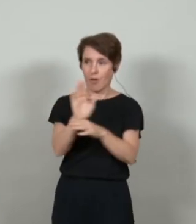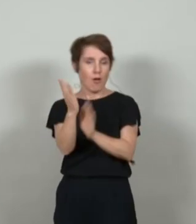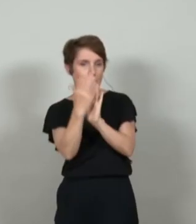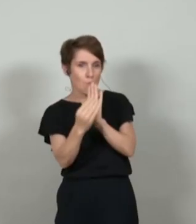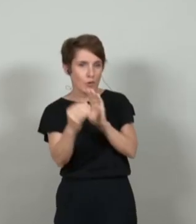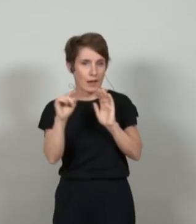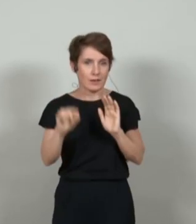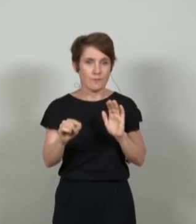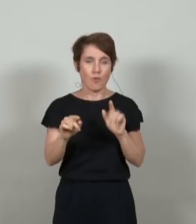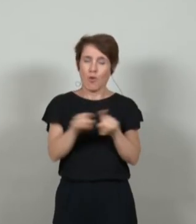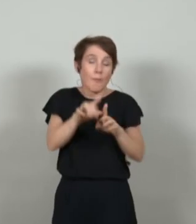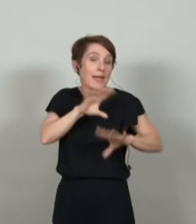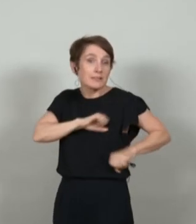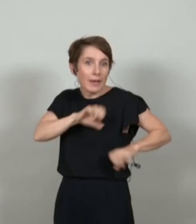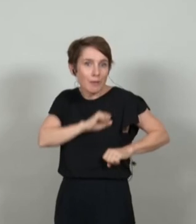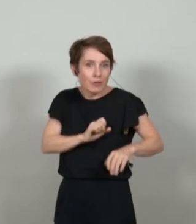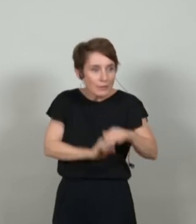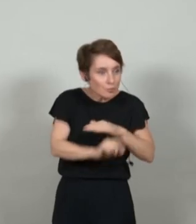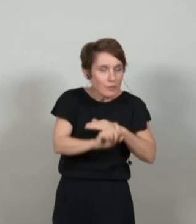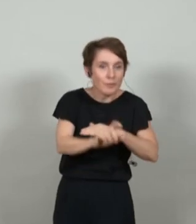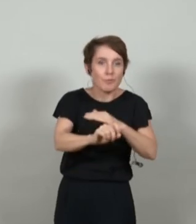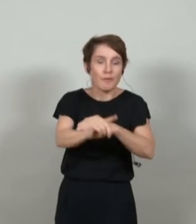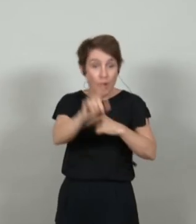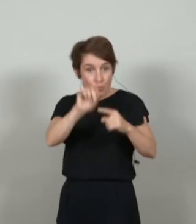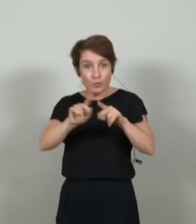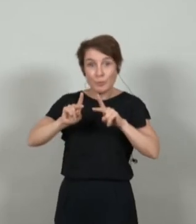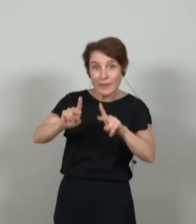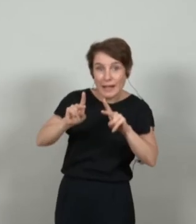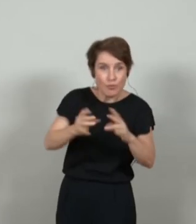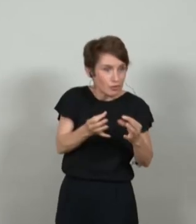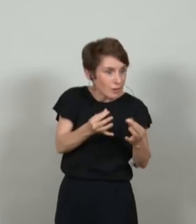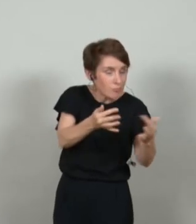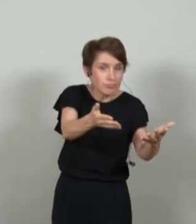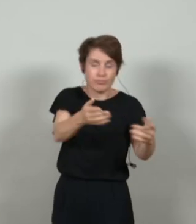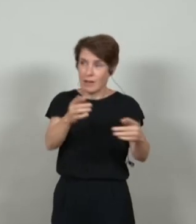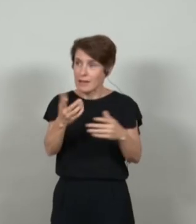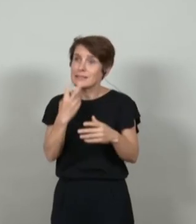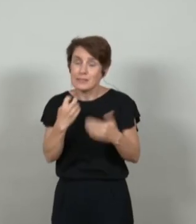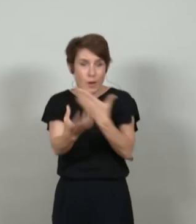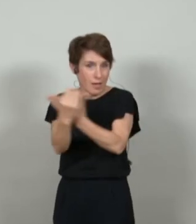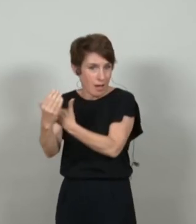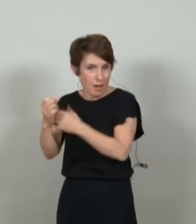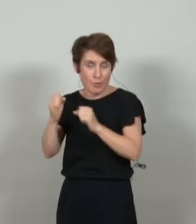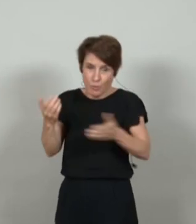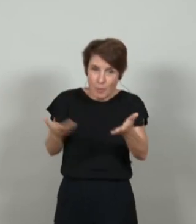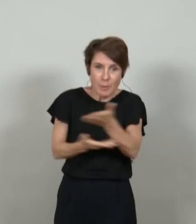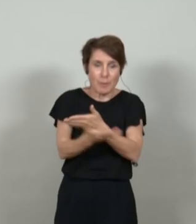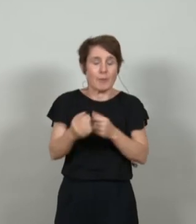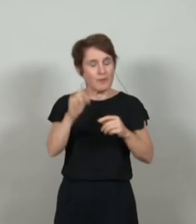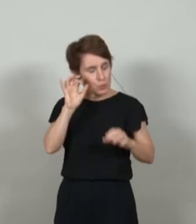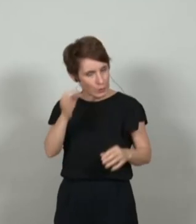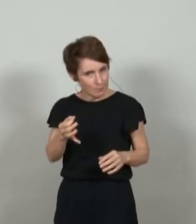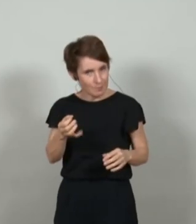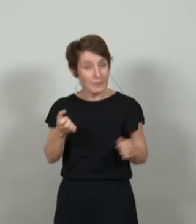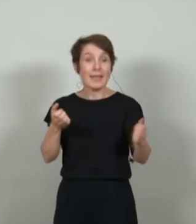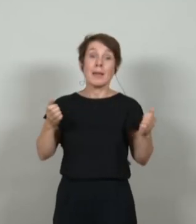avisé expérimentale démonstrative pédagogique professionnel et citoyenne toutefois en lisant